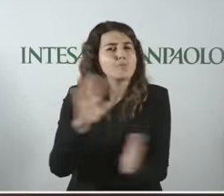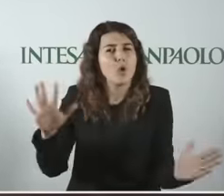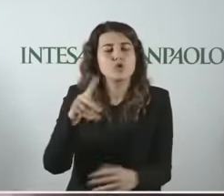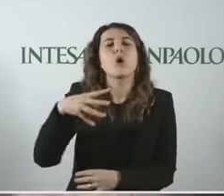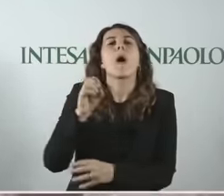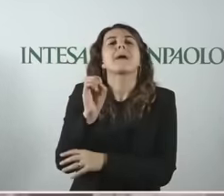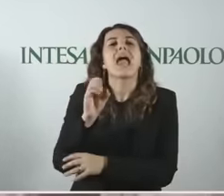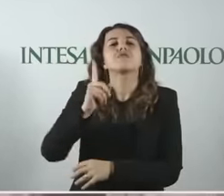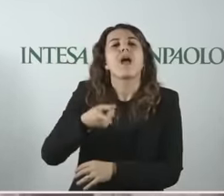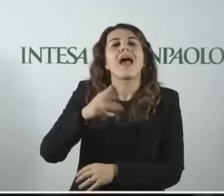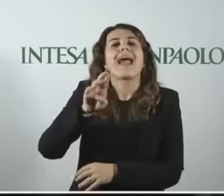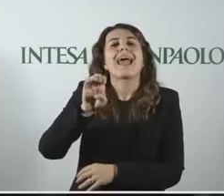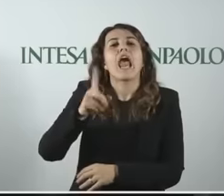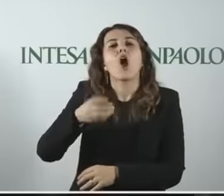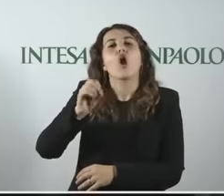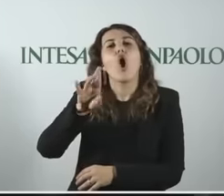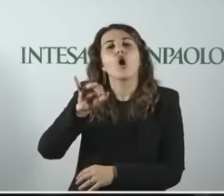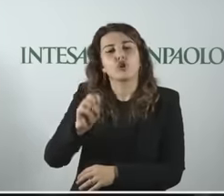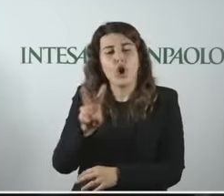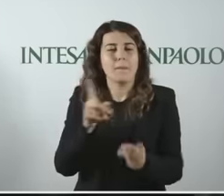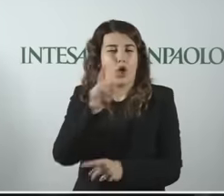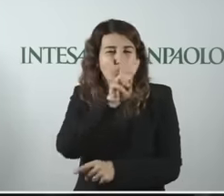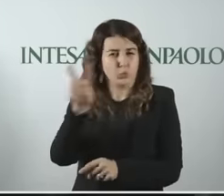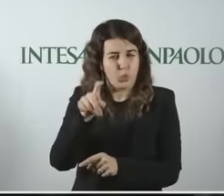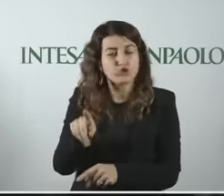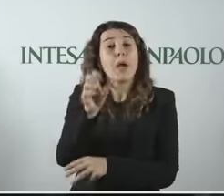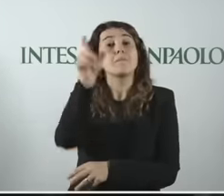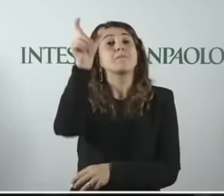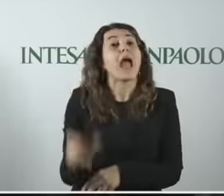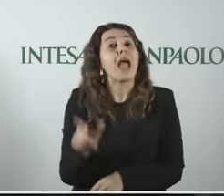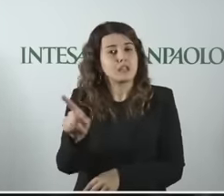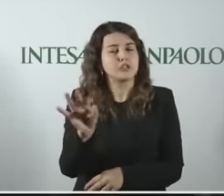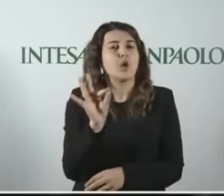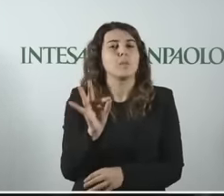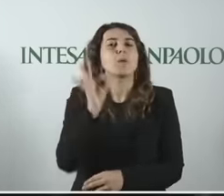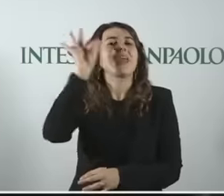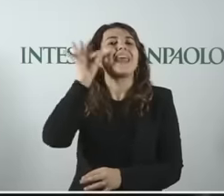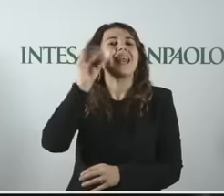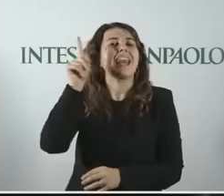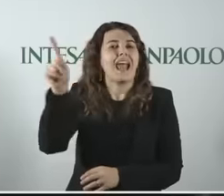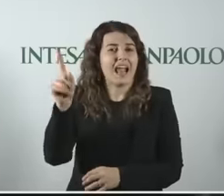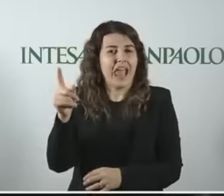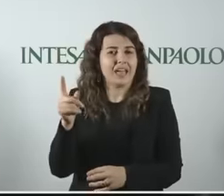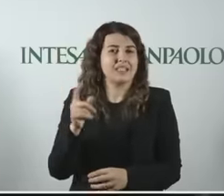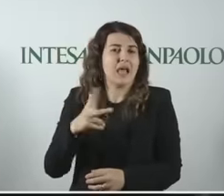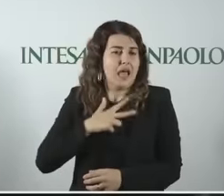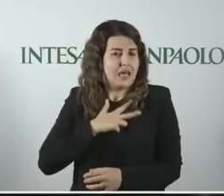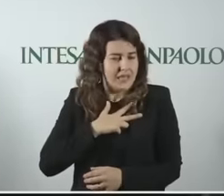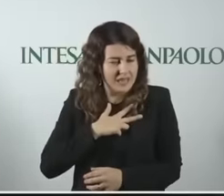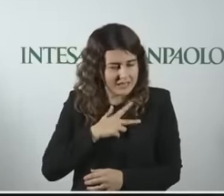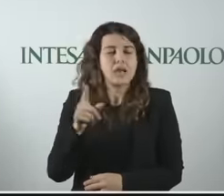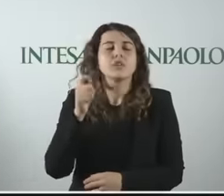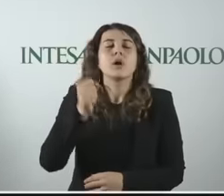maestro Gregorio nel 200 e questo maestro Gregorio è un ecclesiastico inglese che va in pellegrinaggio a Roma